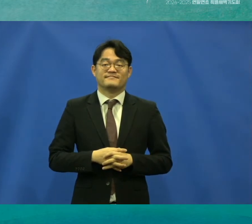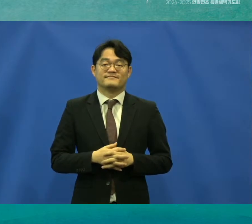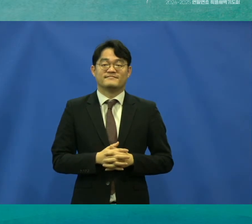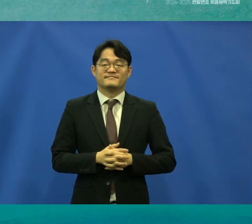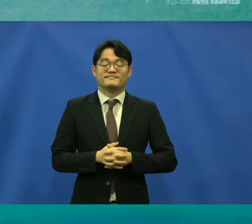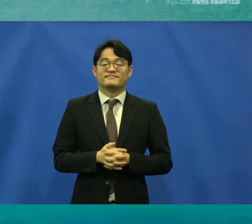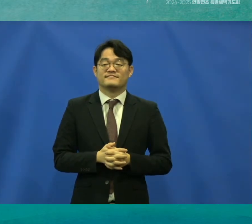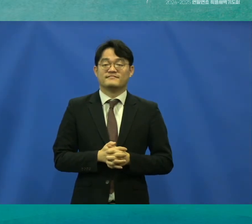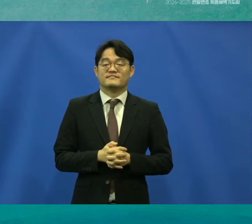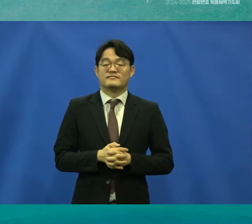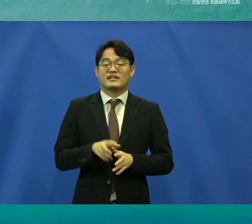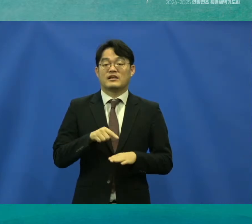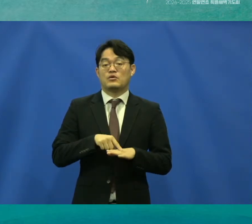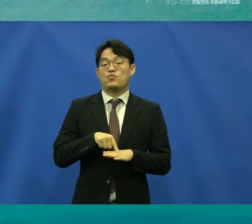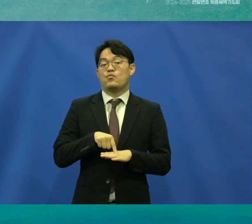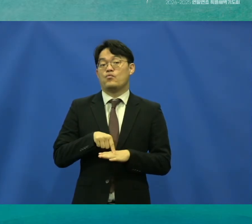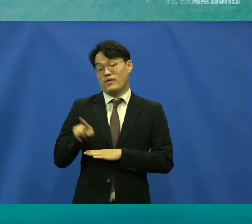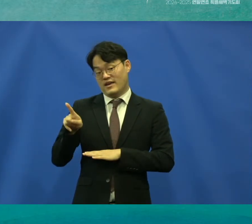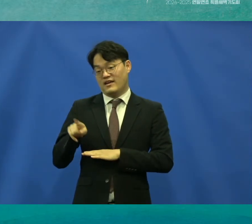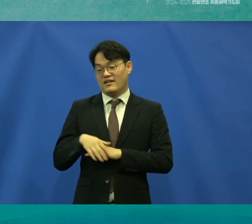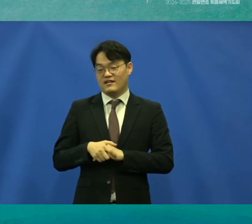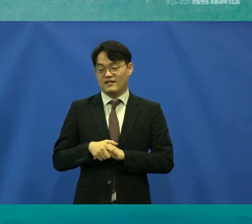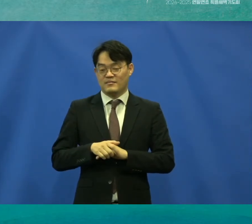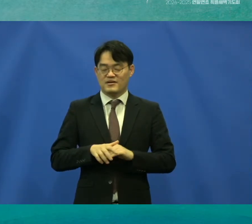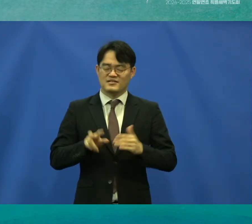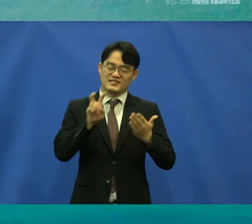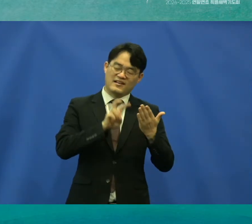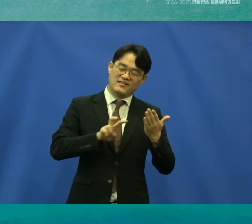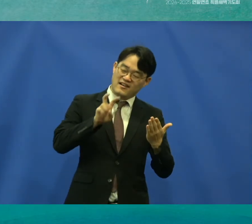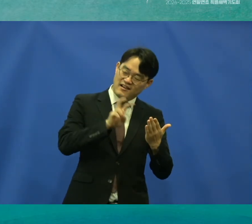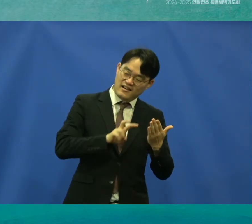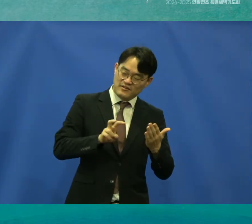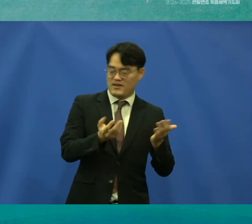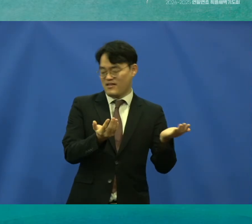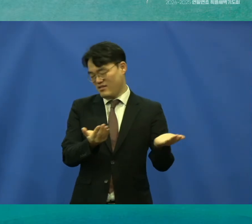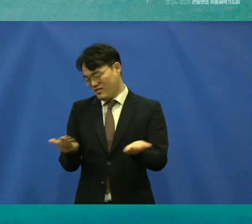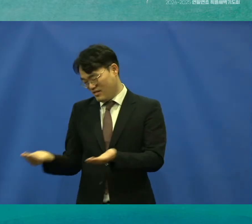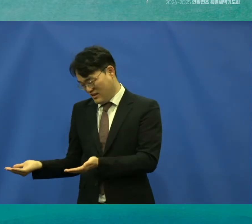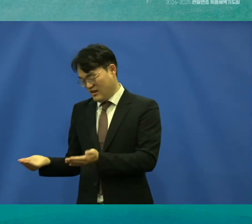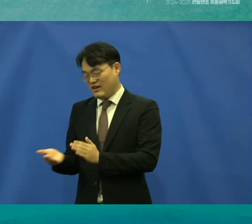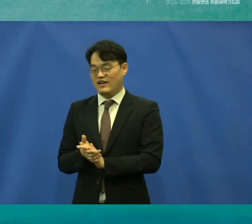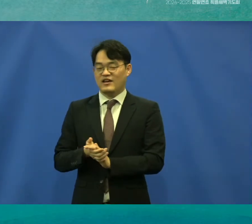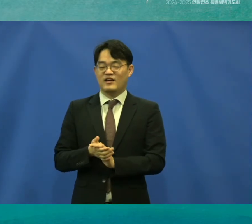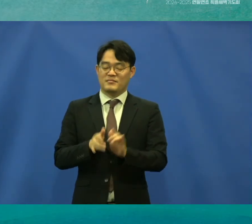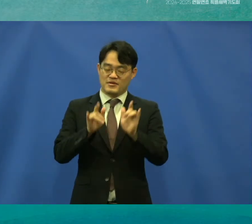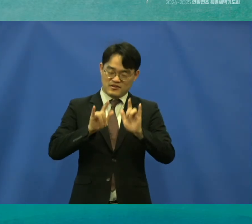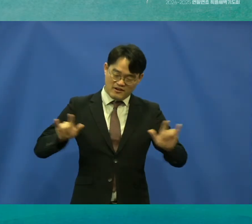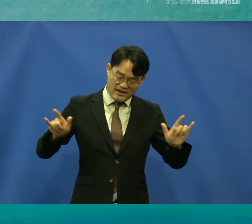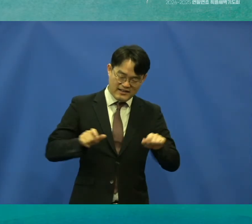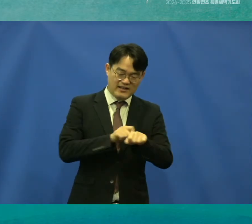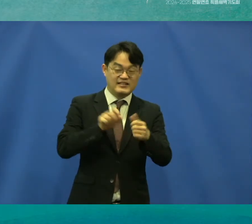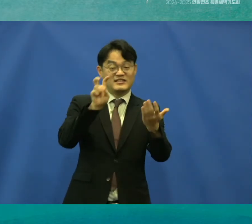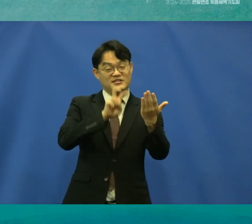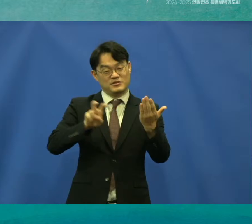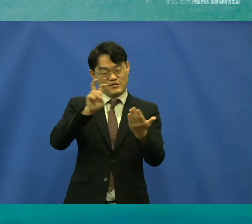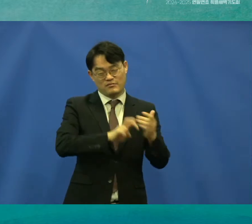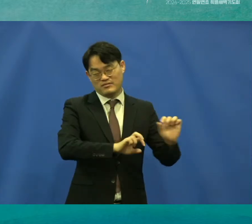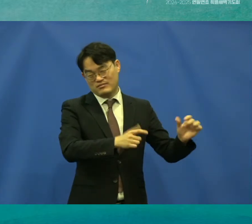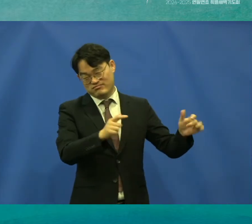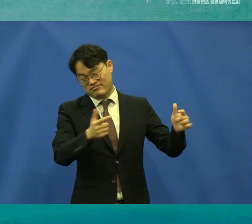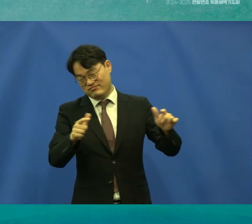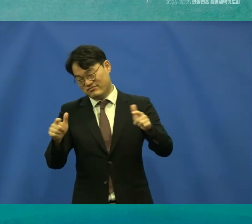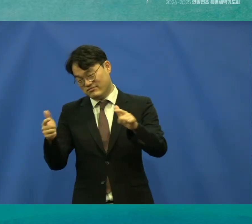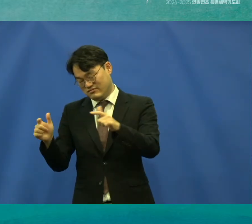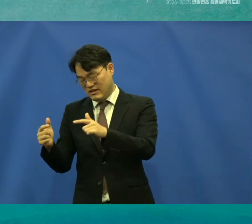그 외에도 우리 찬양, 안내, 성가대, 특송 곳곳에 일찍